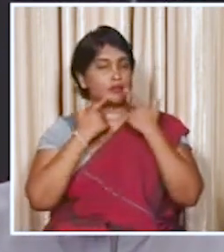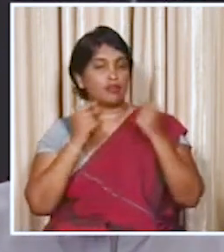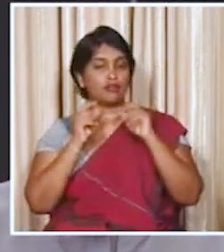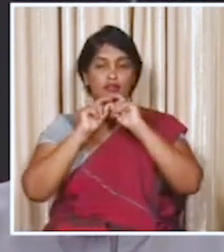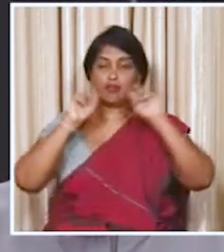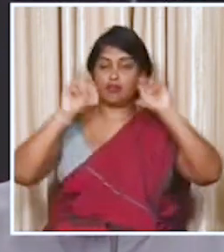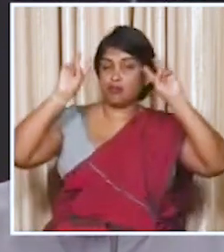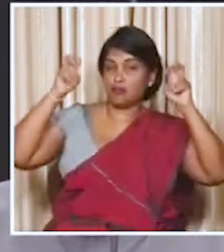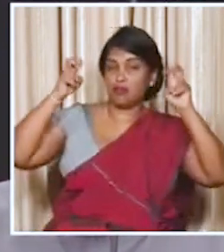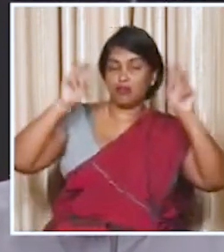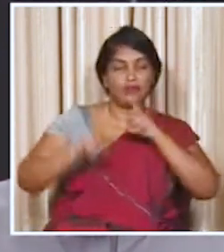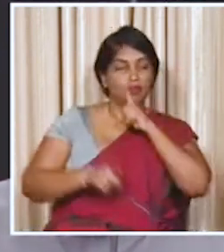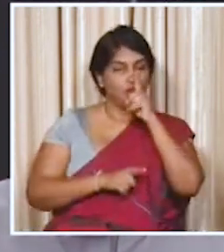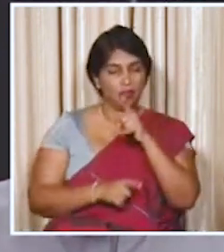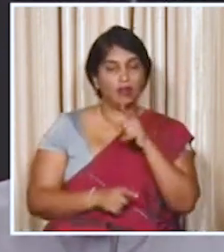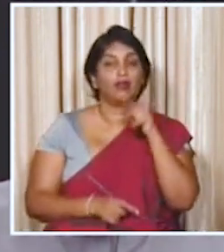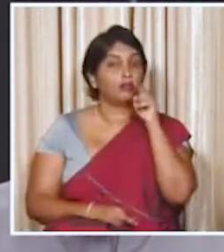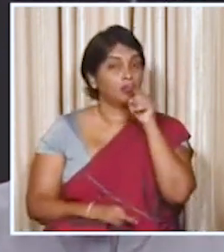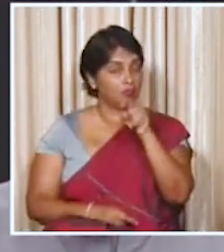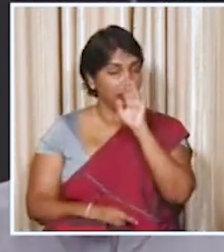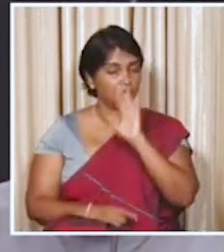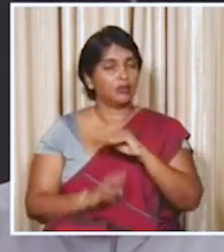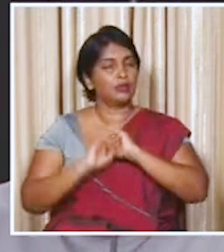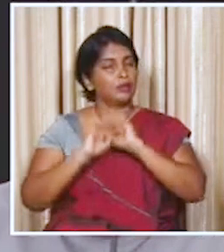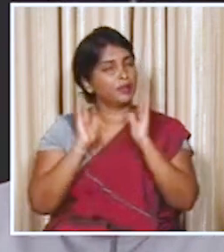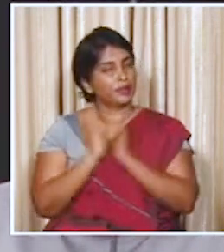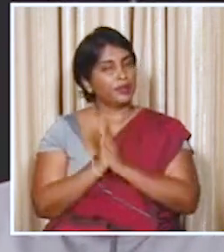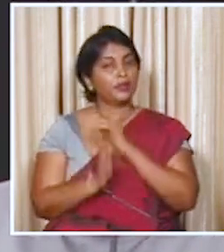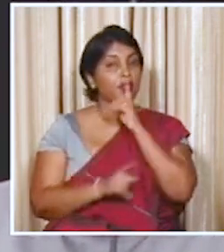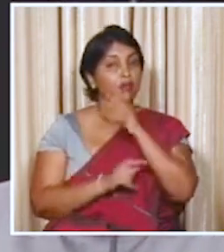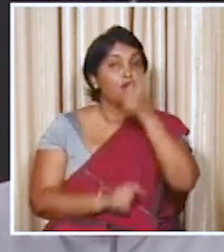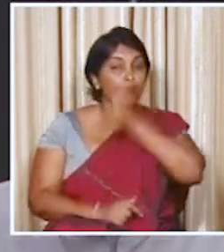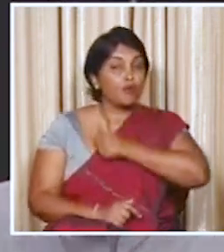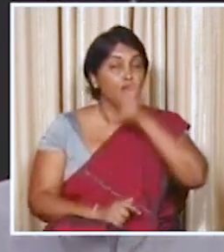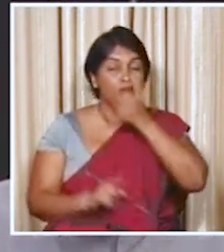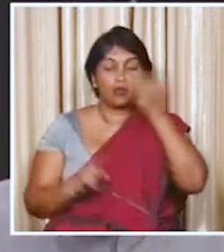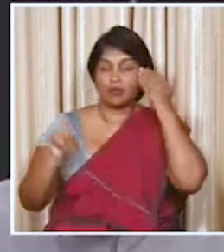මාතෘකා කියනවා. ඔබතුමියලා හැම එකේම කතා කරන්නේ හොරකම ගැන.